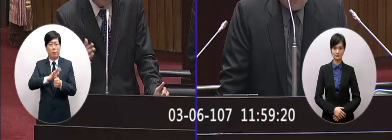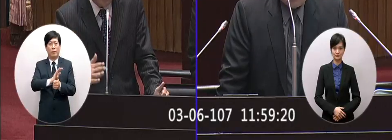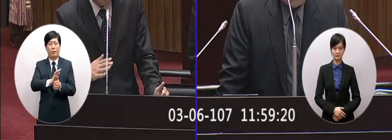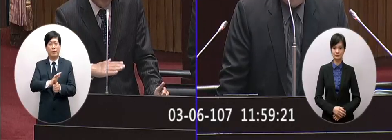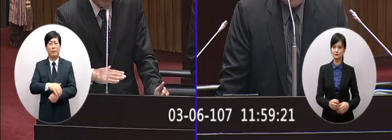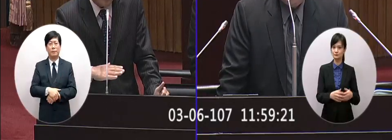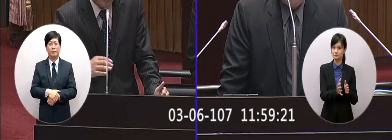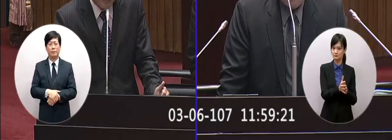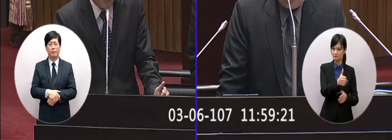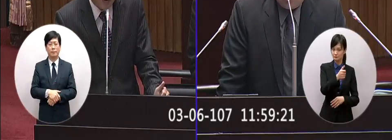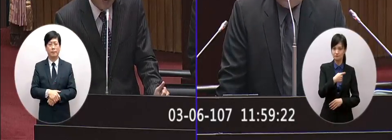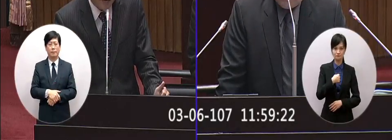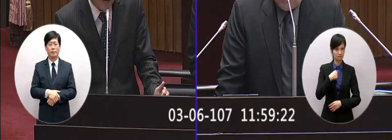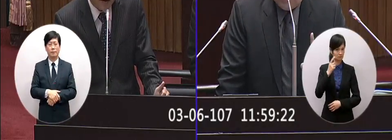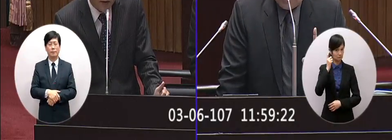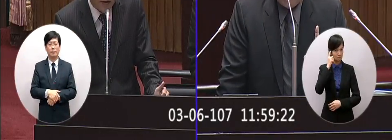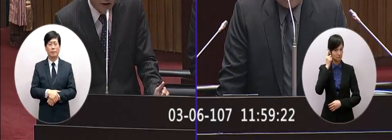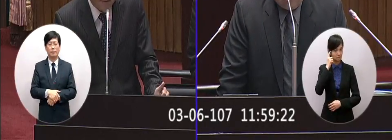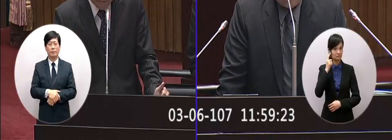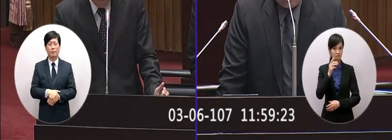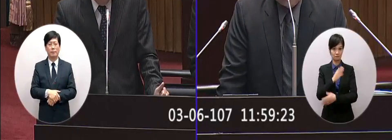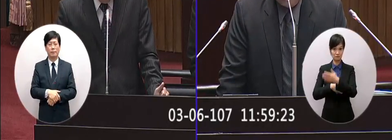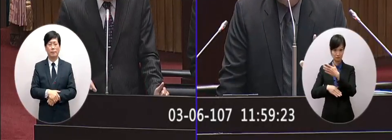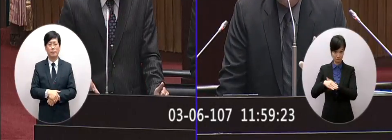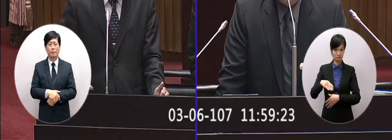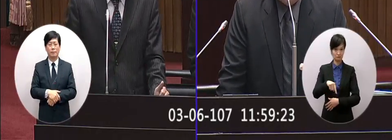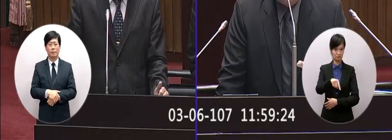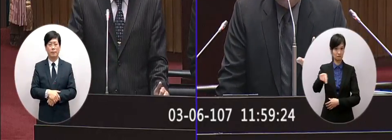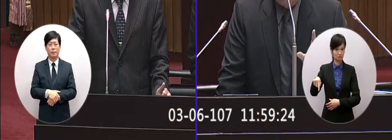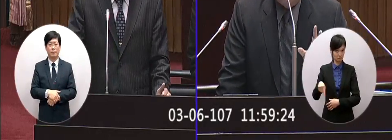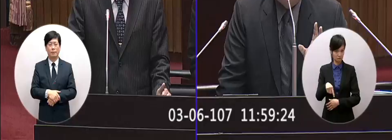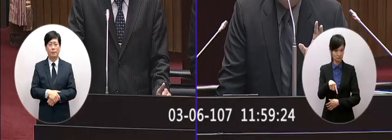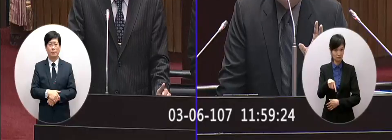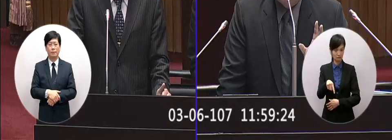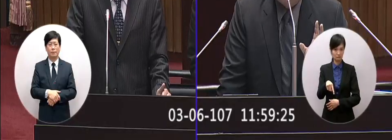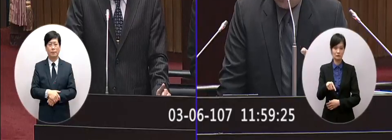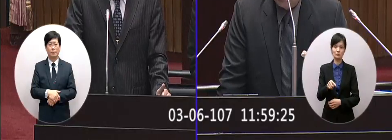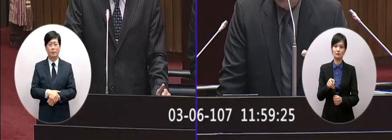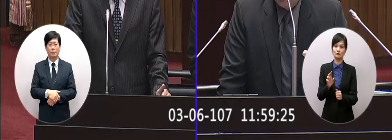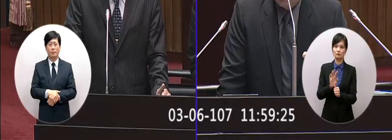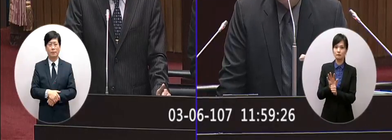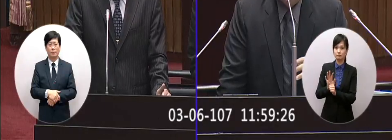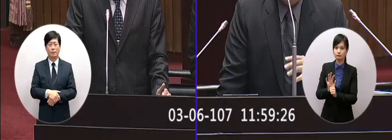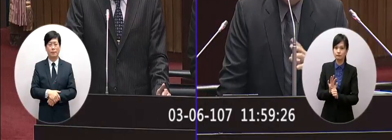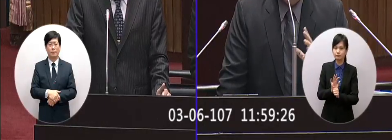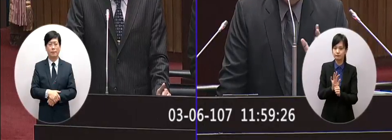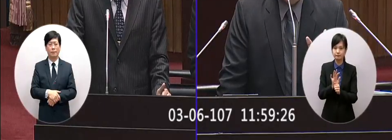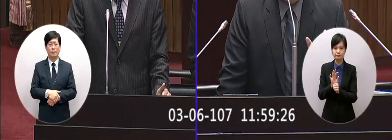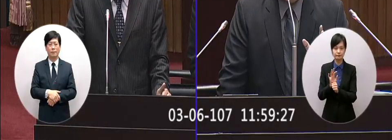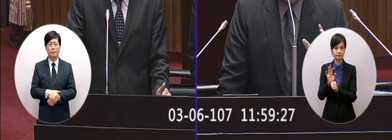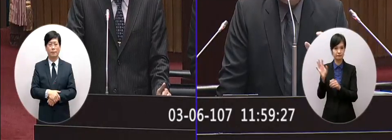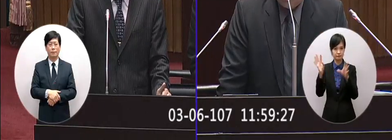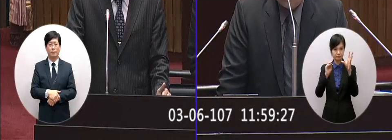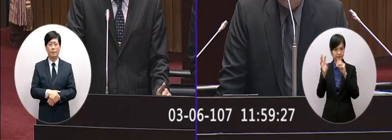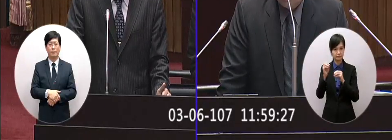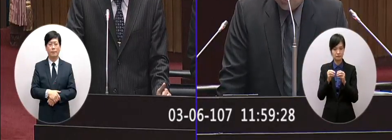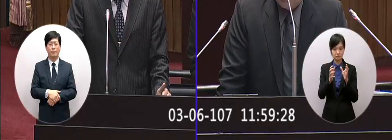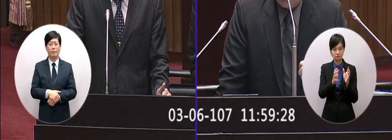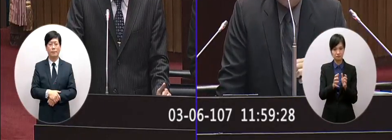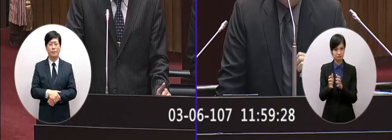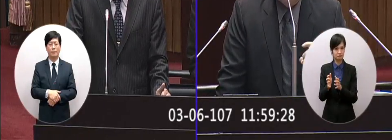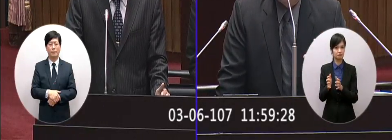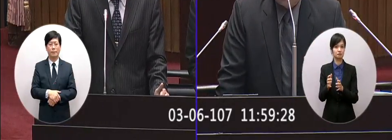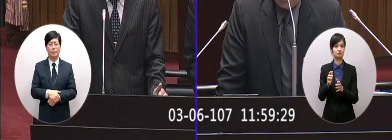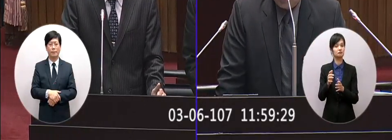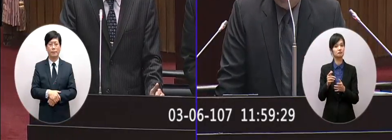部长我想在这个部分的话身心障碍想的这一个部分相关的服务资源的就是说相关的就是说建制